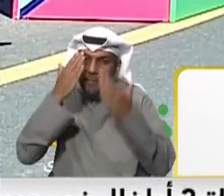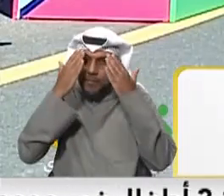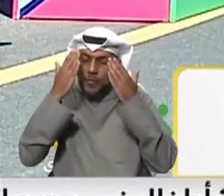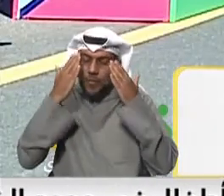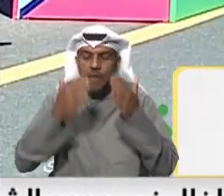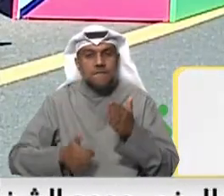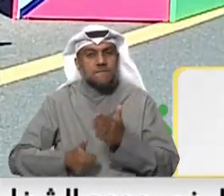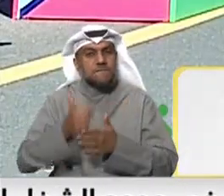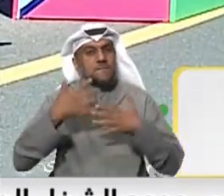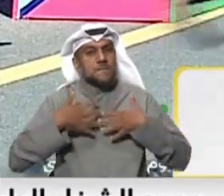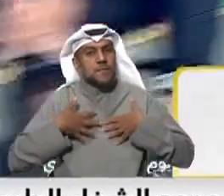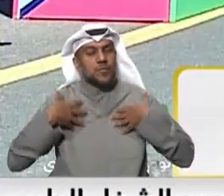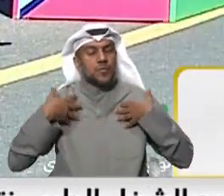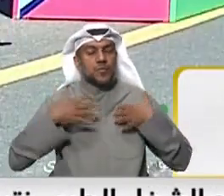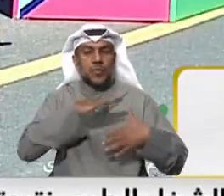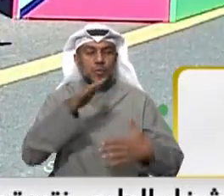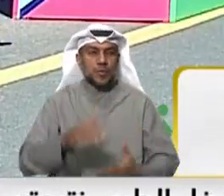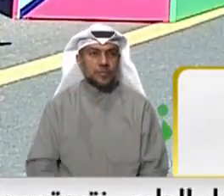هذا